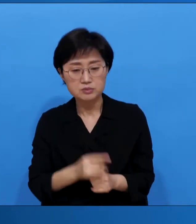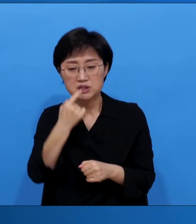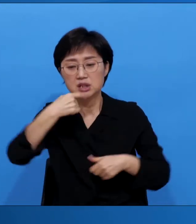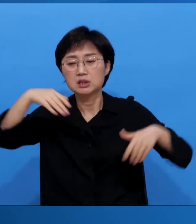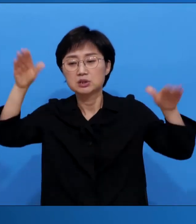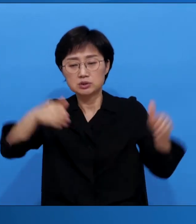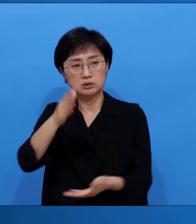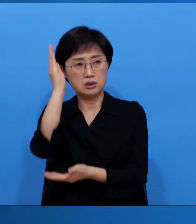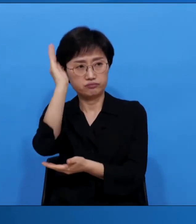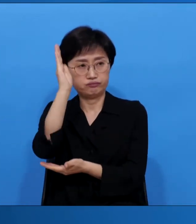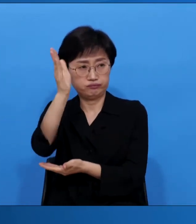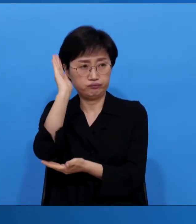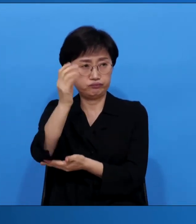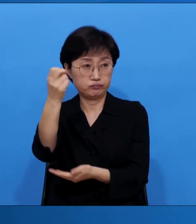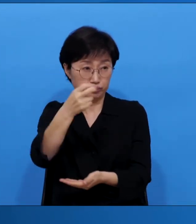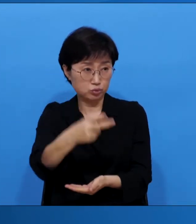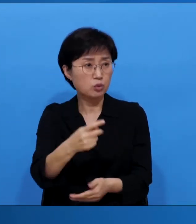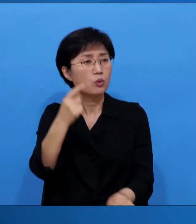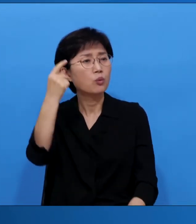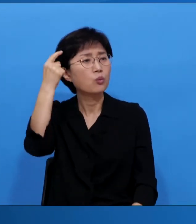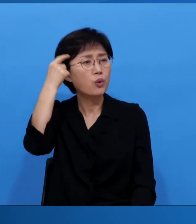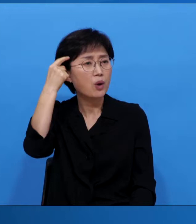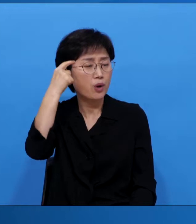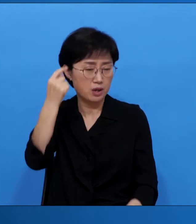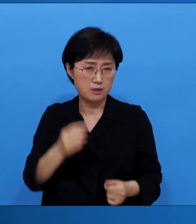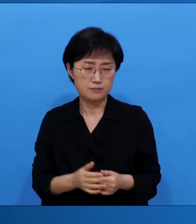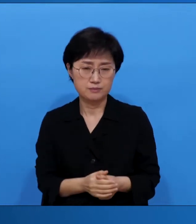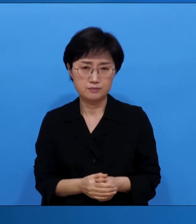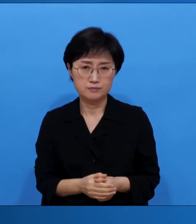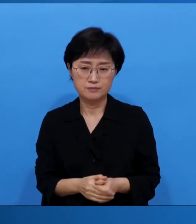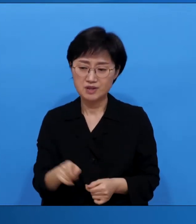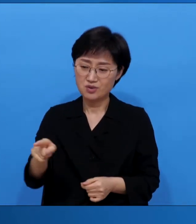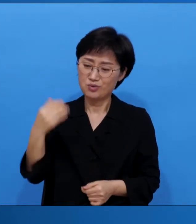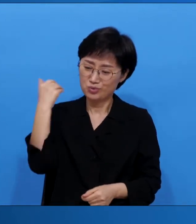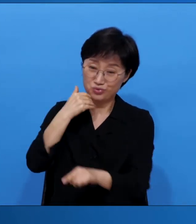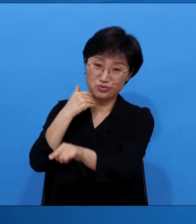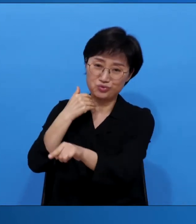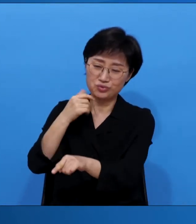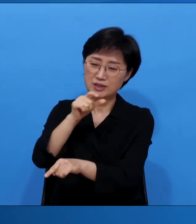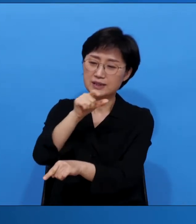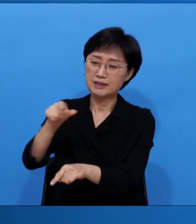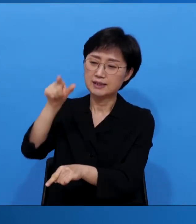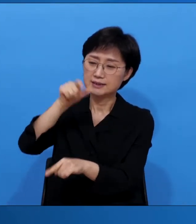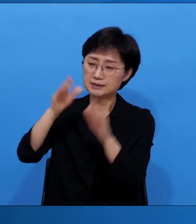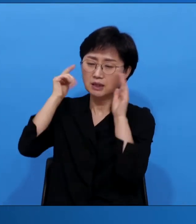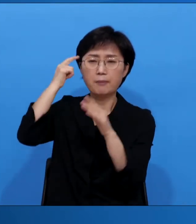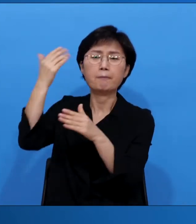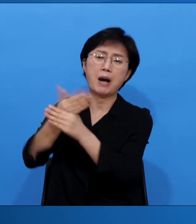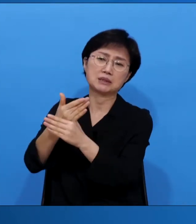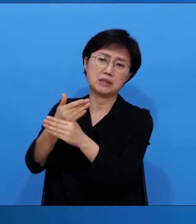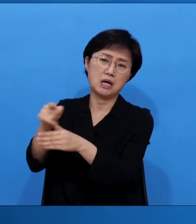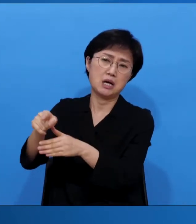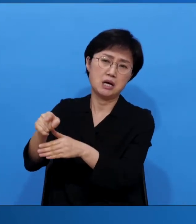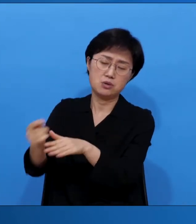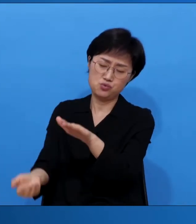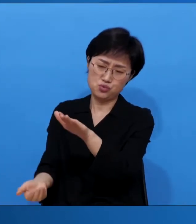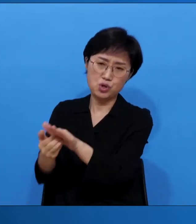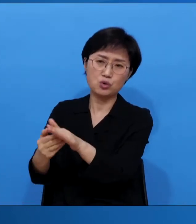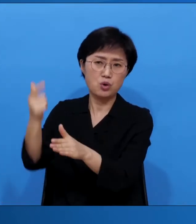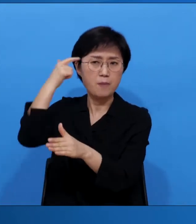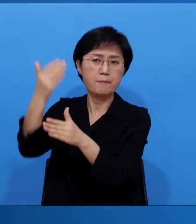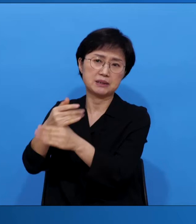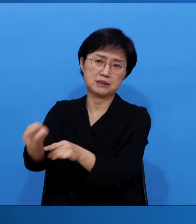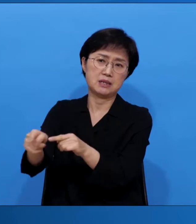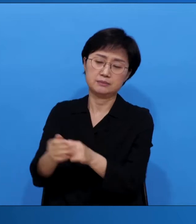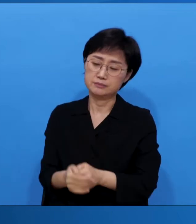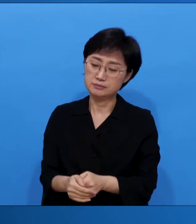asked me, Reverend Yu, why do you keep speaking about angels? 우리 한국 최후가는 신학자예요. He's one of the most renowned theologians in Korea. 제가 아주